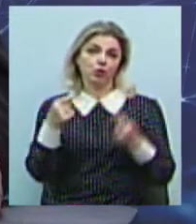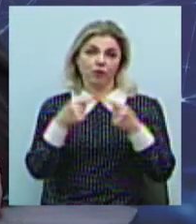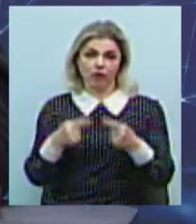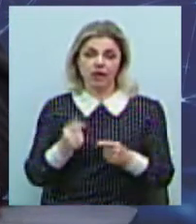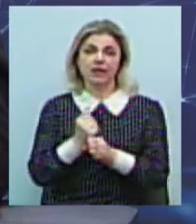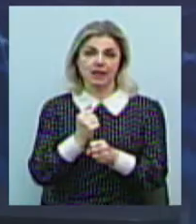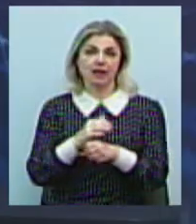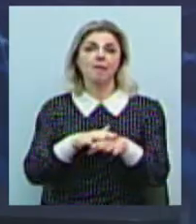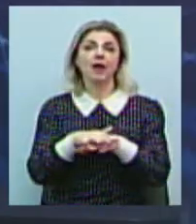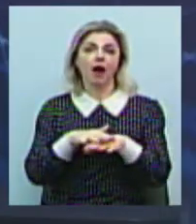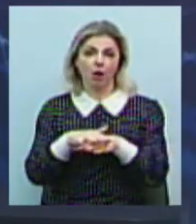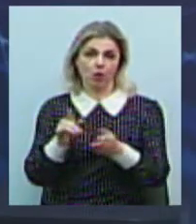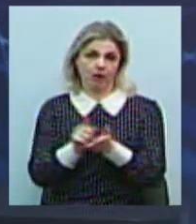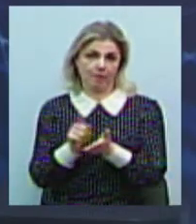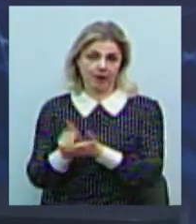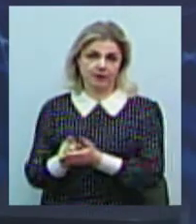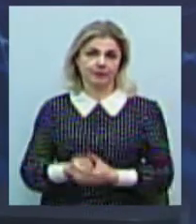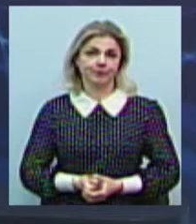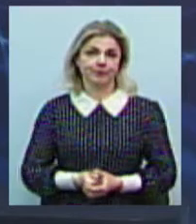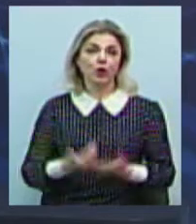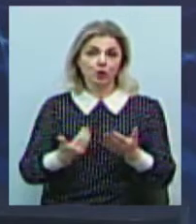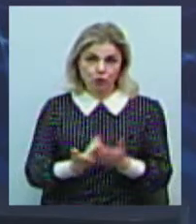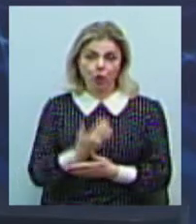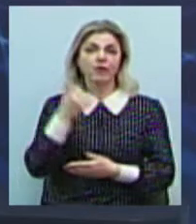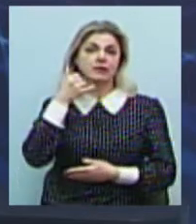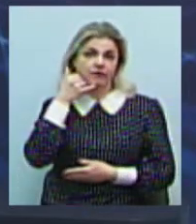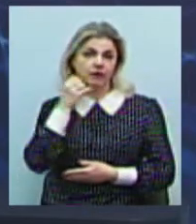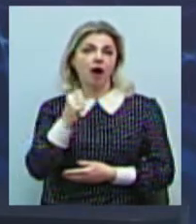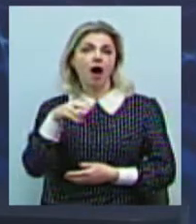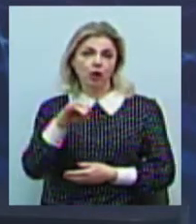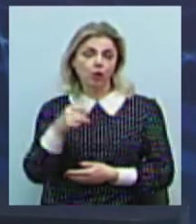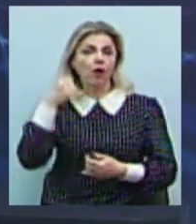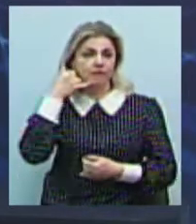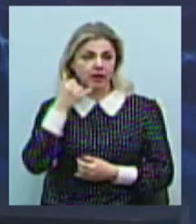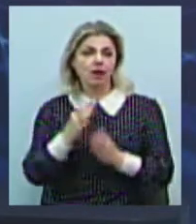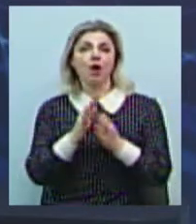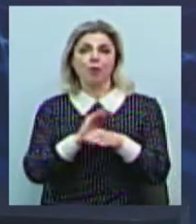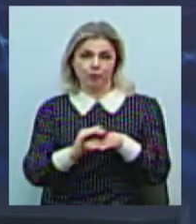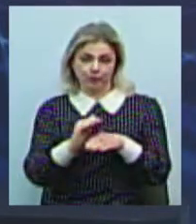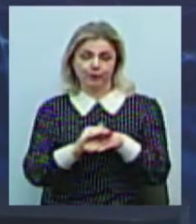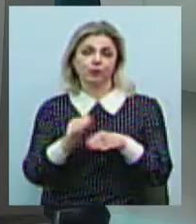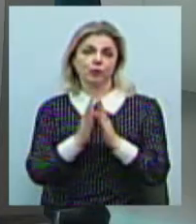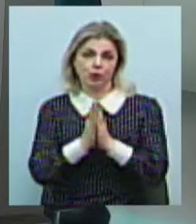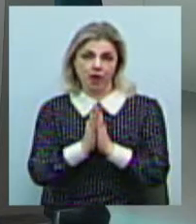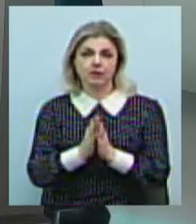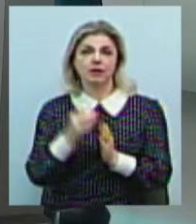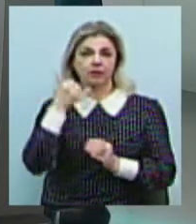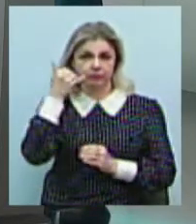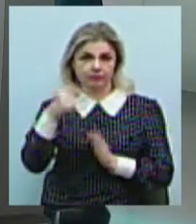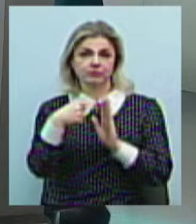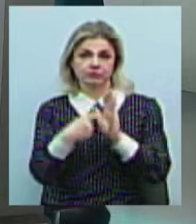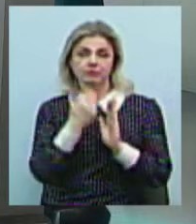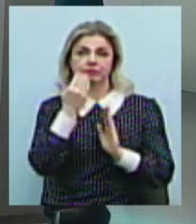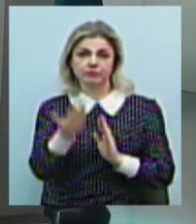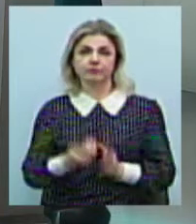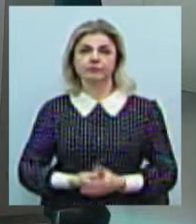проведені перерахунки пенсії. У нас знову дзвінок. Алло, ви в ефірі. Будь ласка, ставте своє запитання. Добрий вечір.